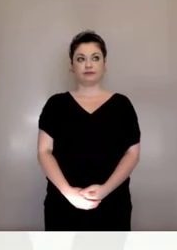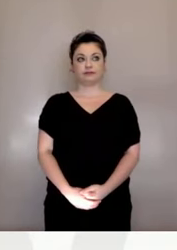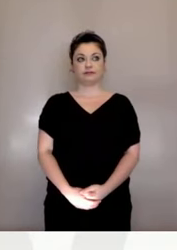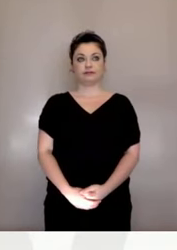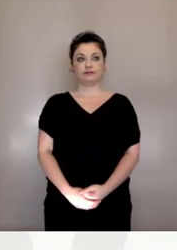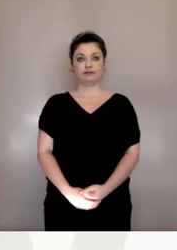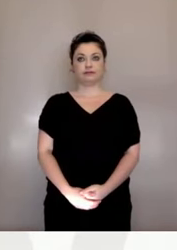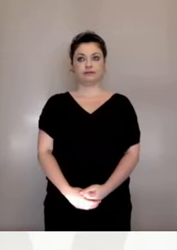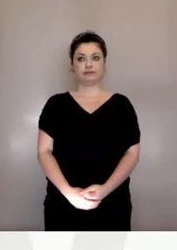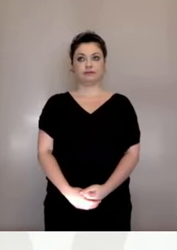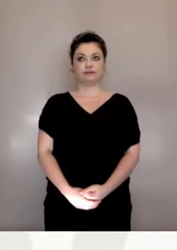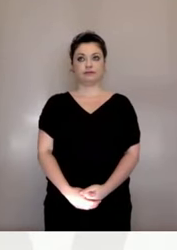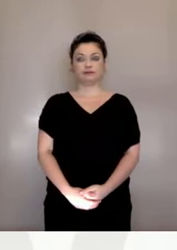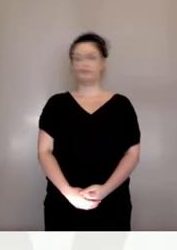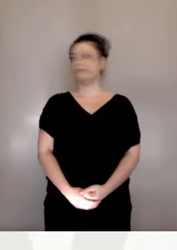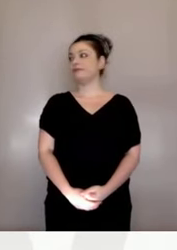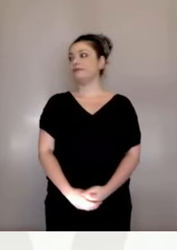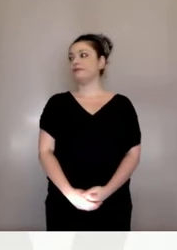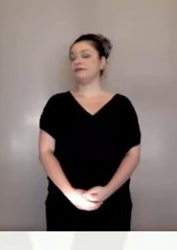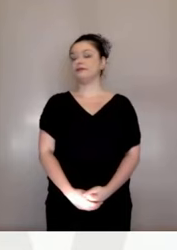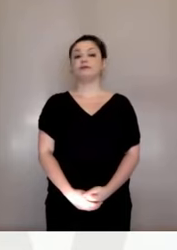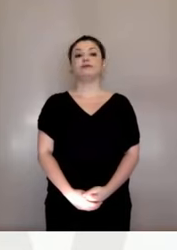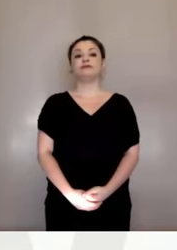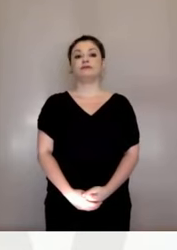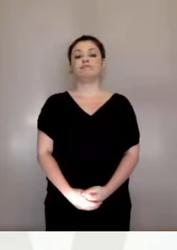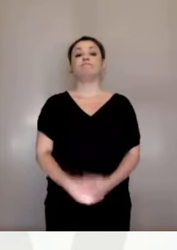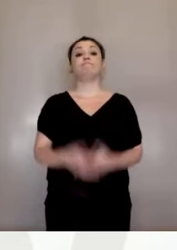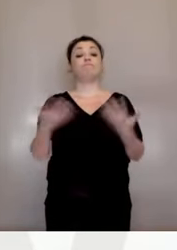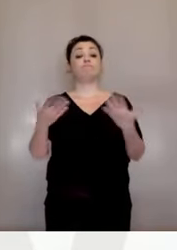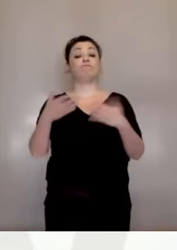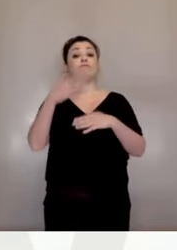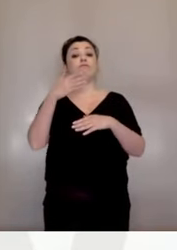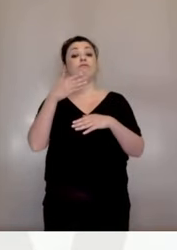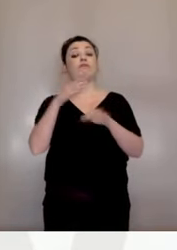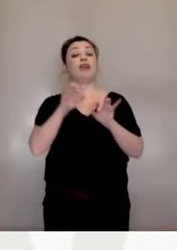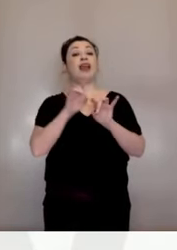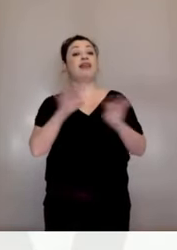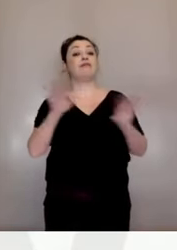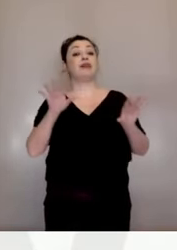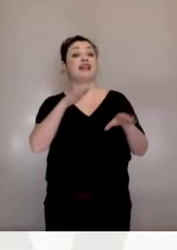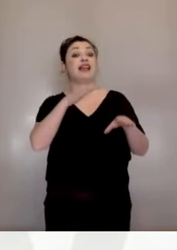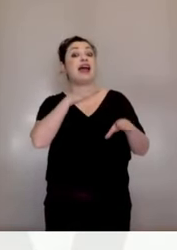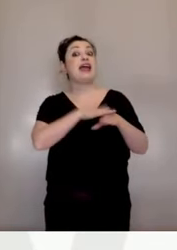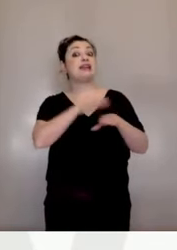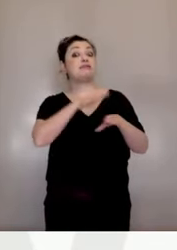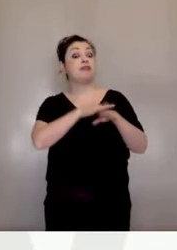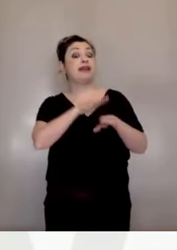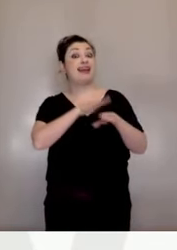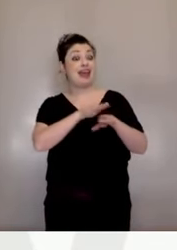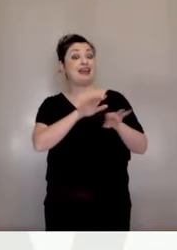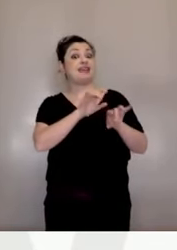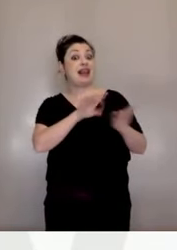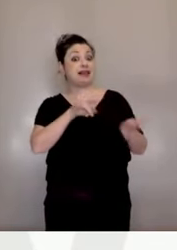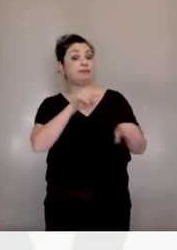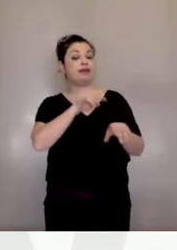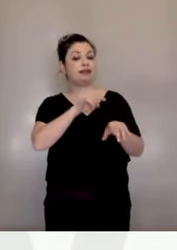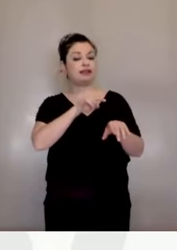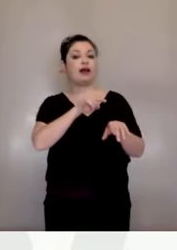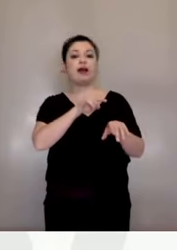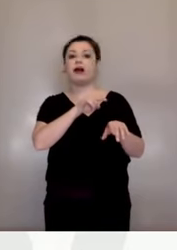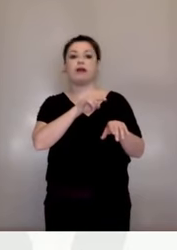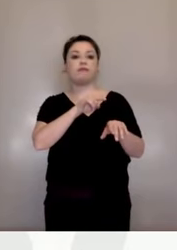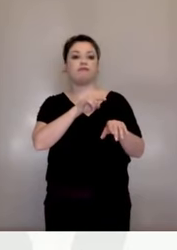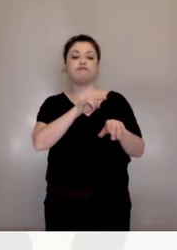plural. Ne consegue che l'esperienza della libertà non può che essere